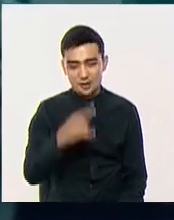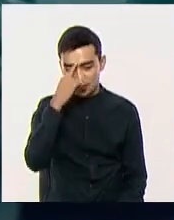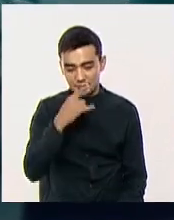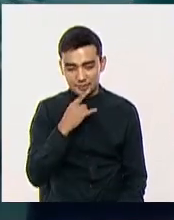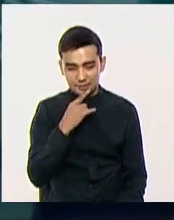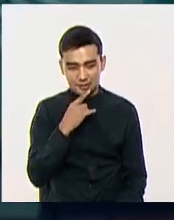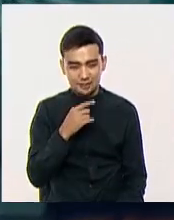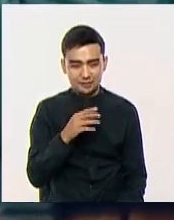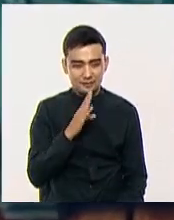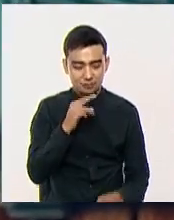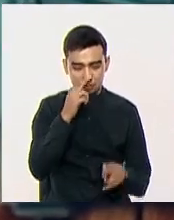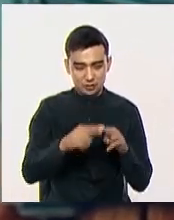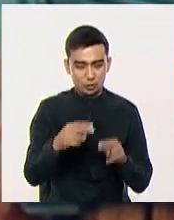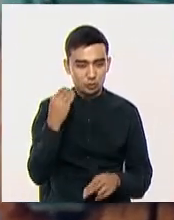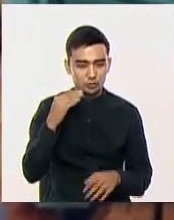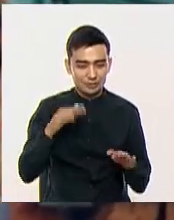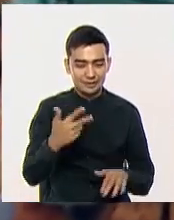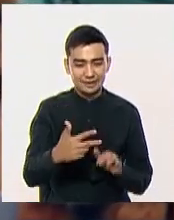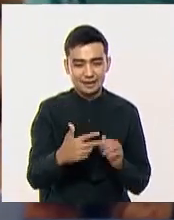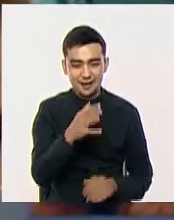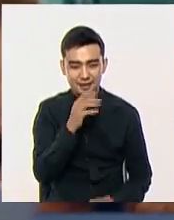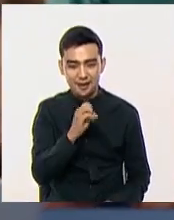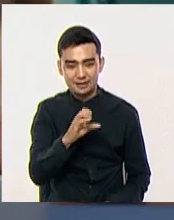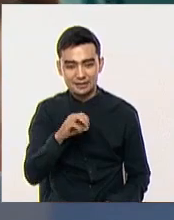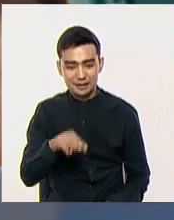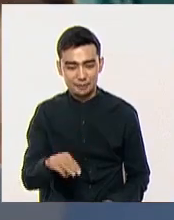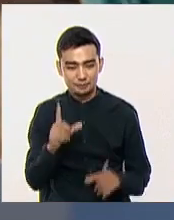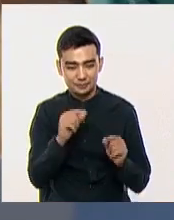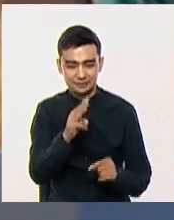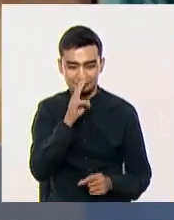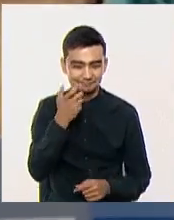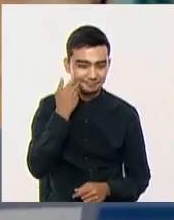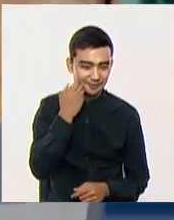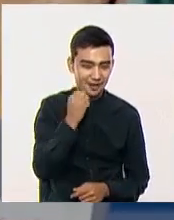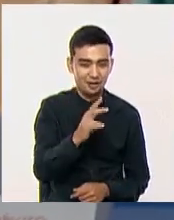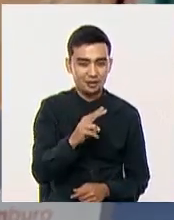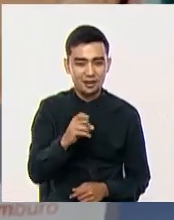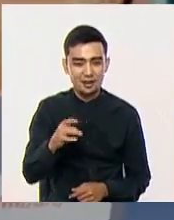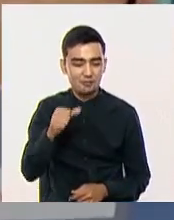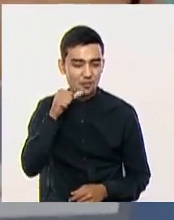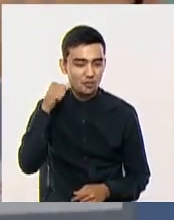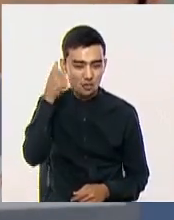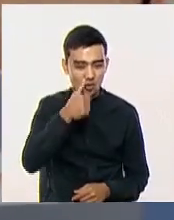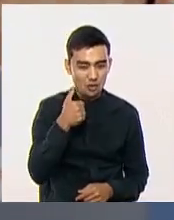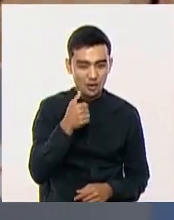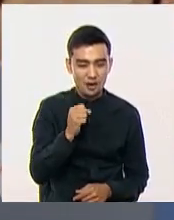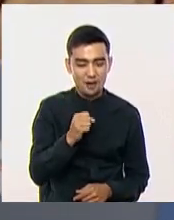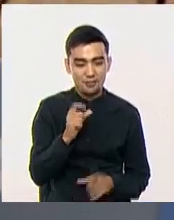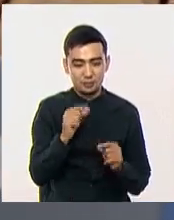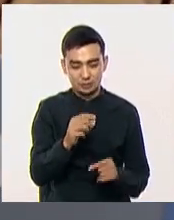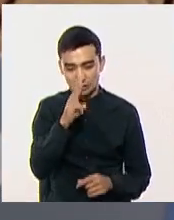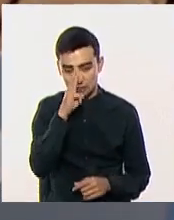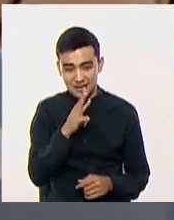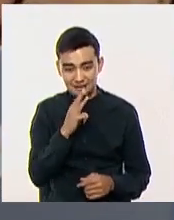Казахстанка пропала в Турции. 30-летняя Асим Масильбаева уехала на заработки в Анкару в августе прошлого года и 3 месяца назад